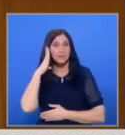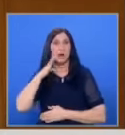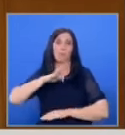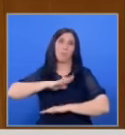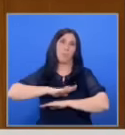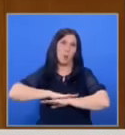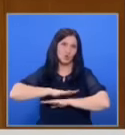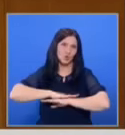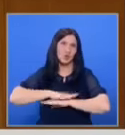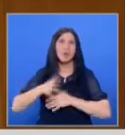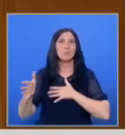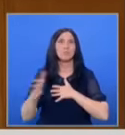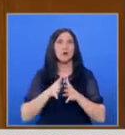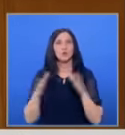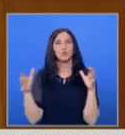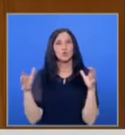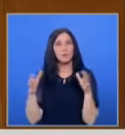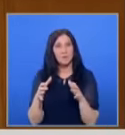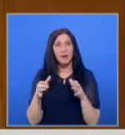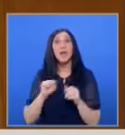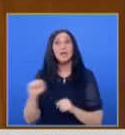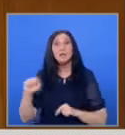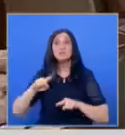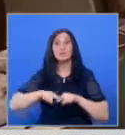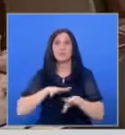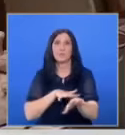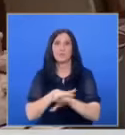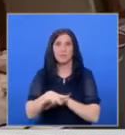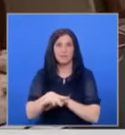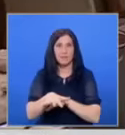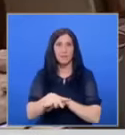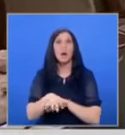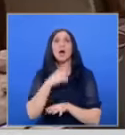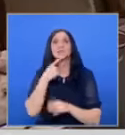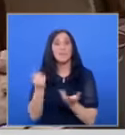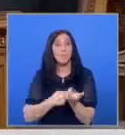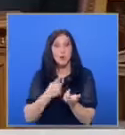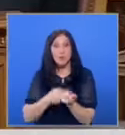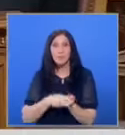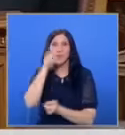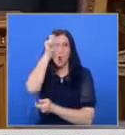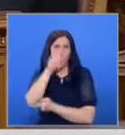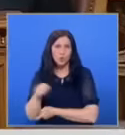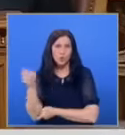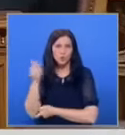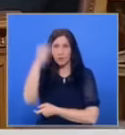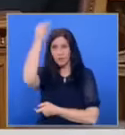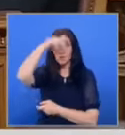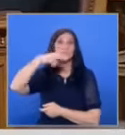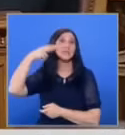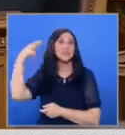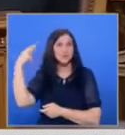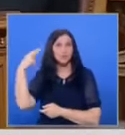подчинил Народното събрание и съдебната система. За пореден път унищожавате българските